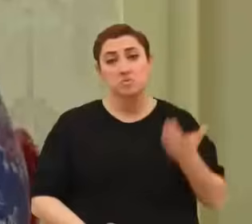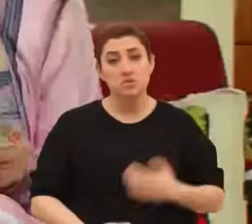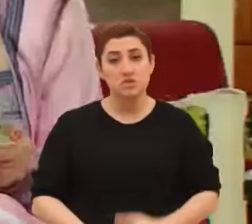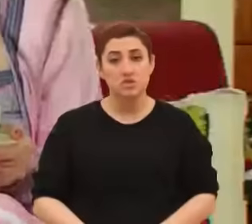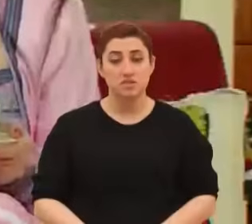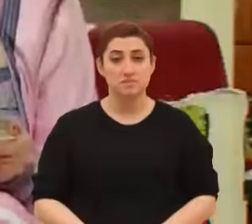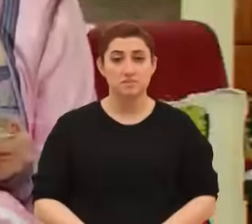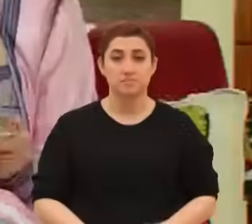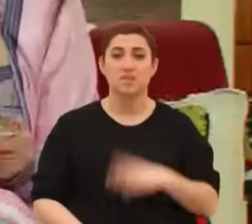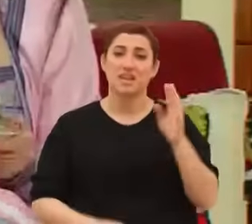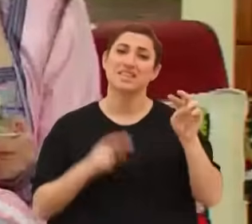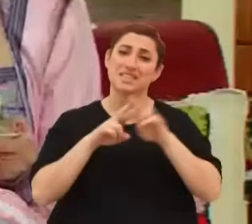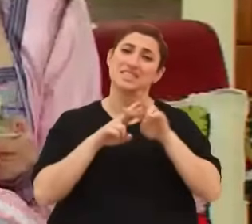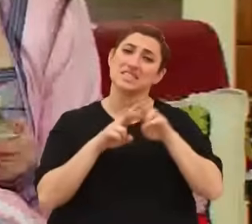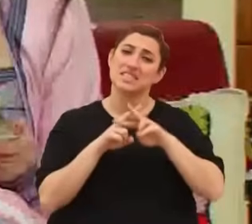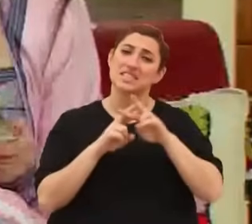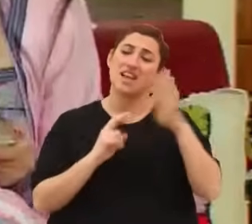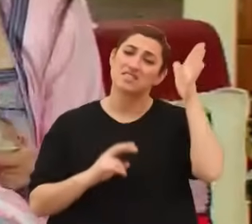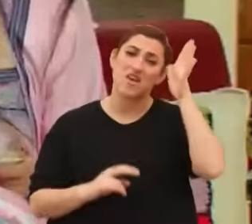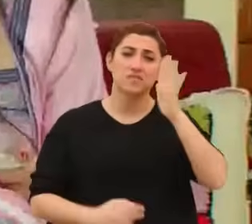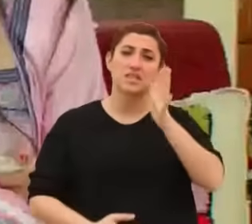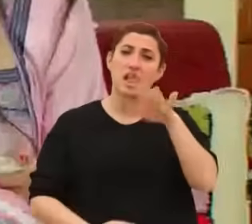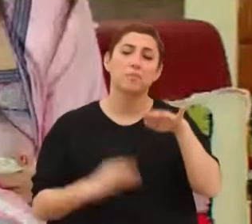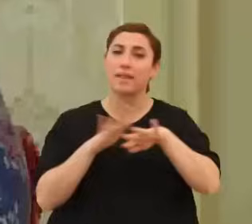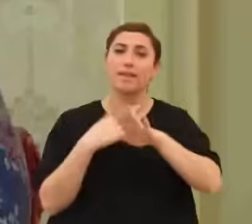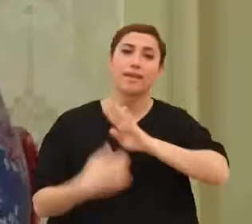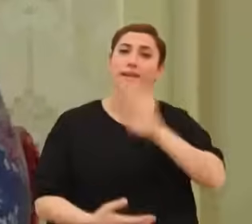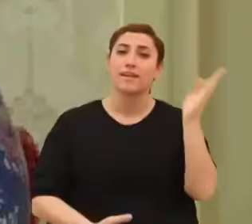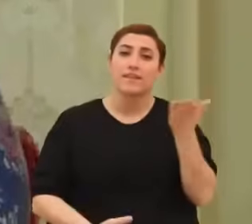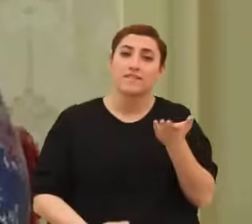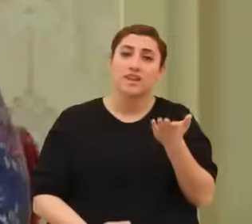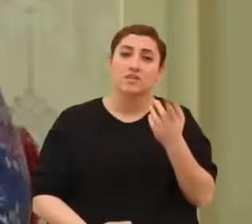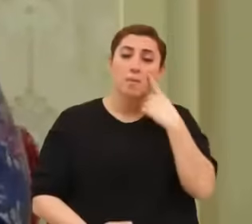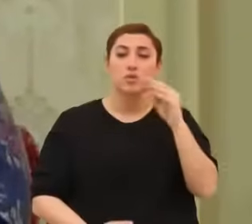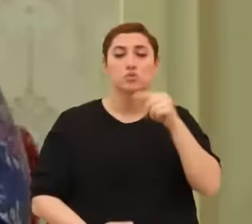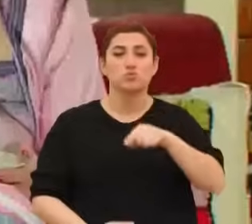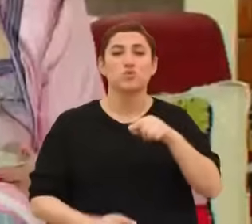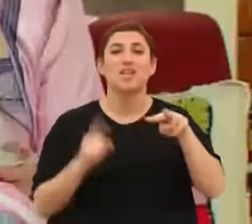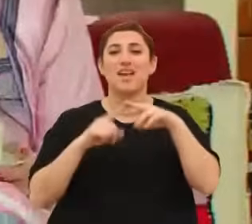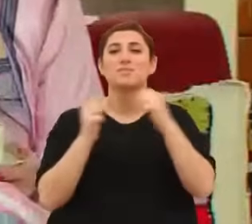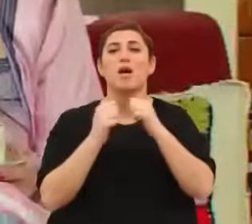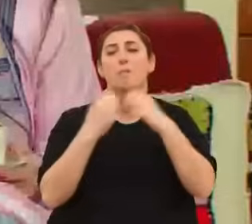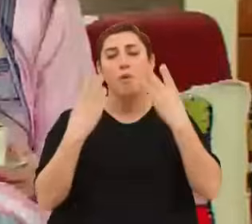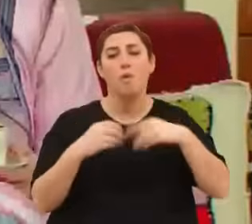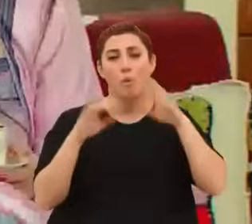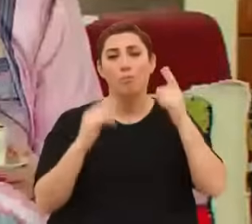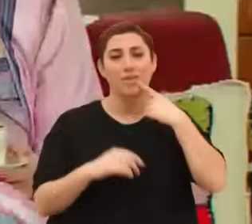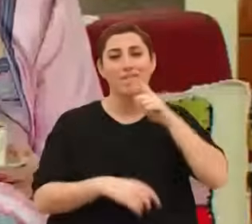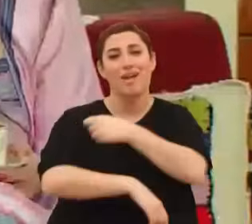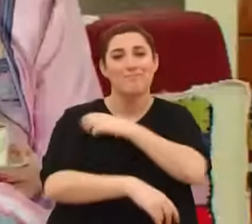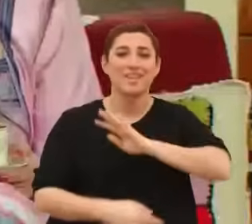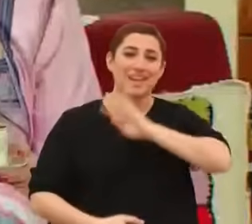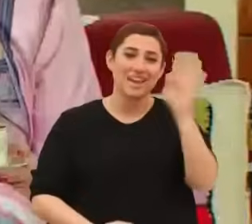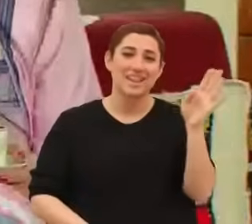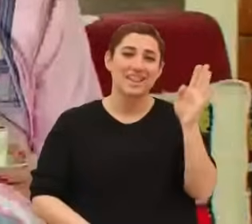işte. Ay Yıldız, safsın galiba. Niye gidecek canım? Baktı çocuk burada Nazlı ile olmuyor. Dedi